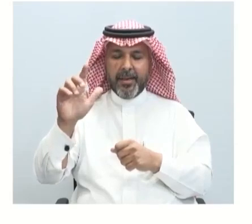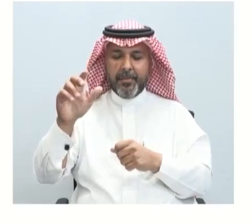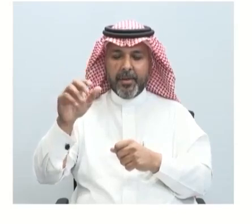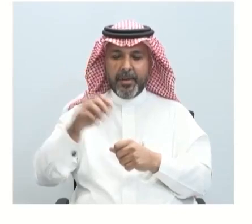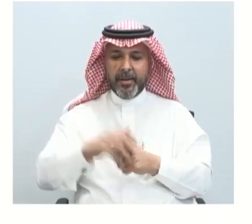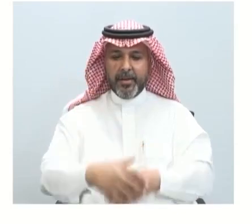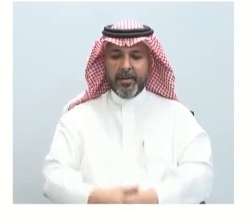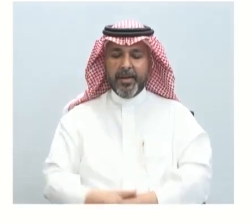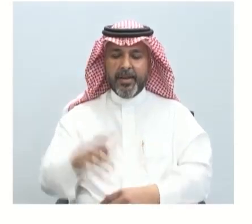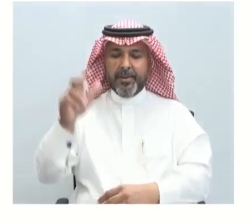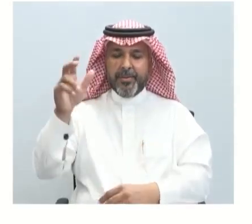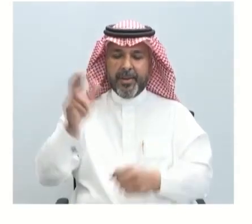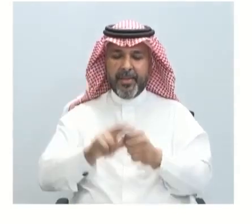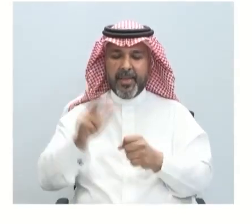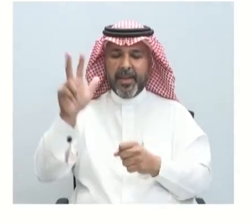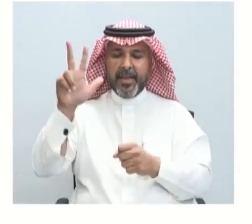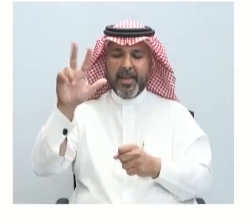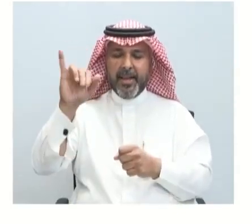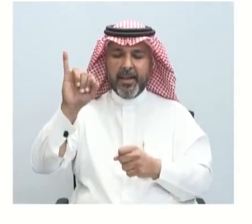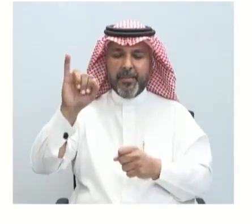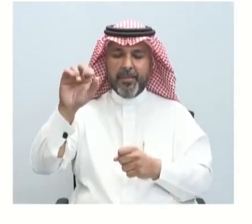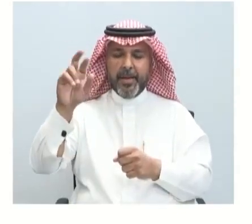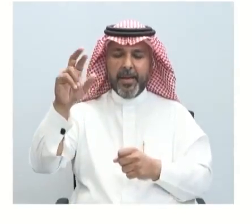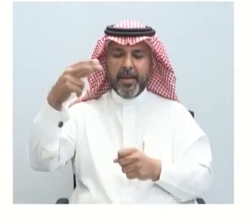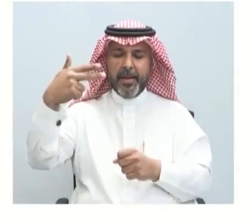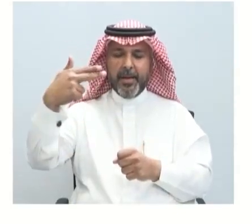خيوط المغزل وتبدا هذه الكروموسومات